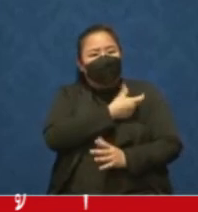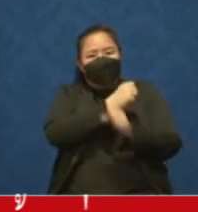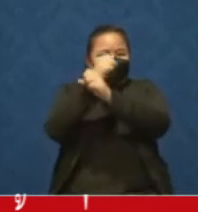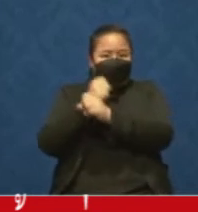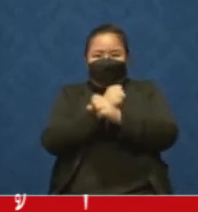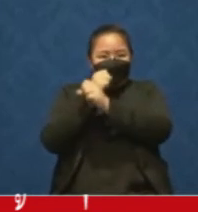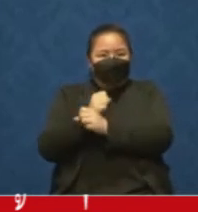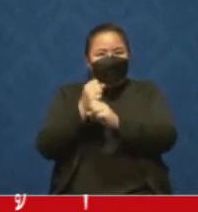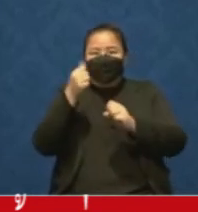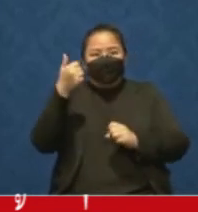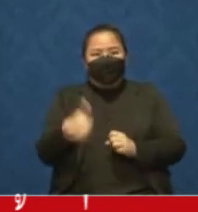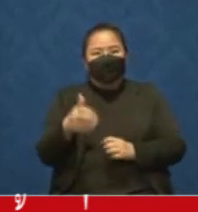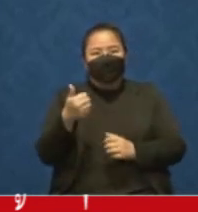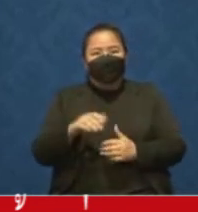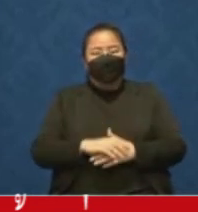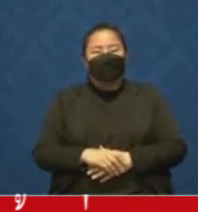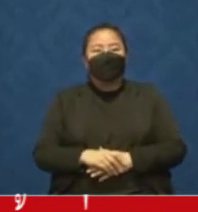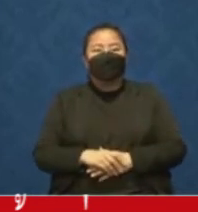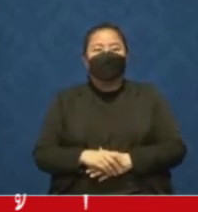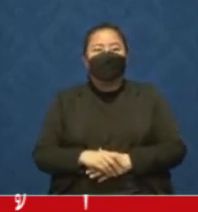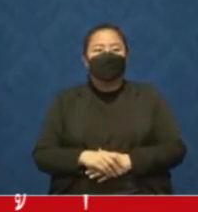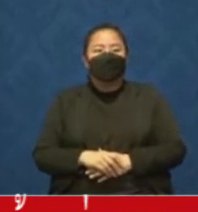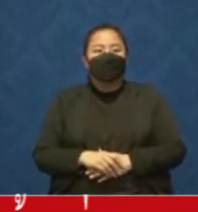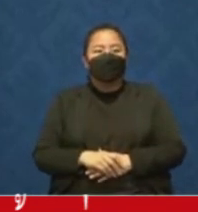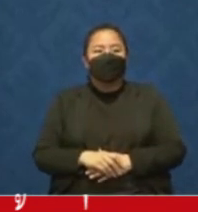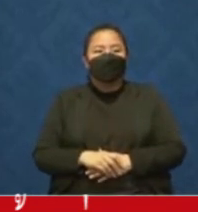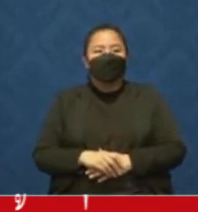้ทจะป้องกันโมิครนได้ต่อไปครับ